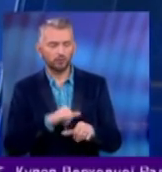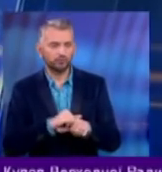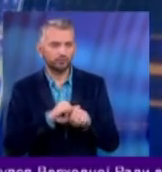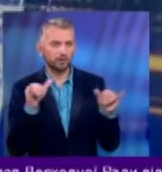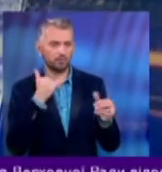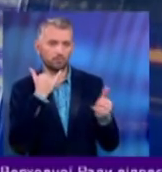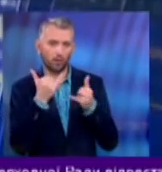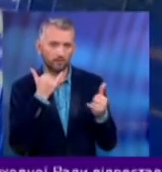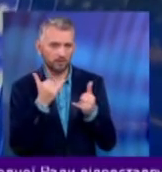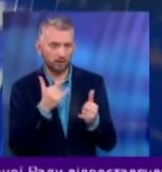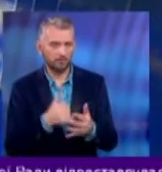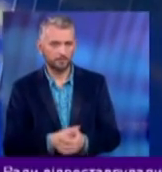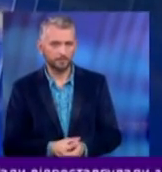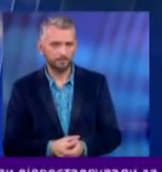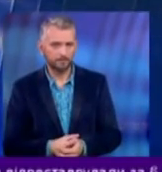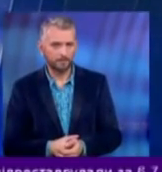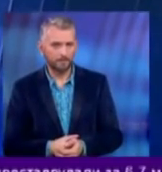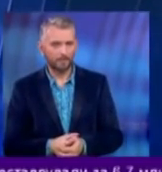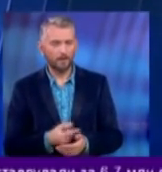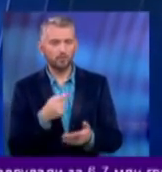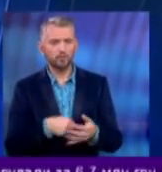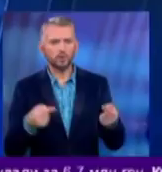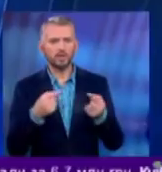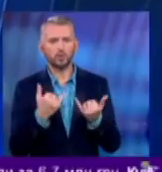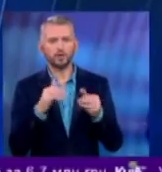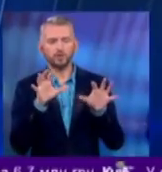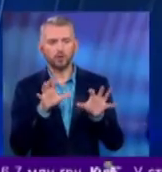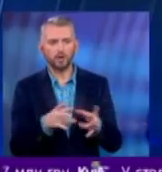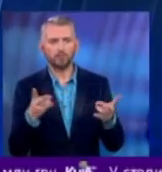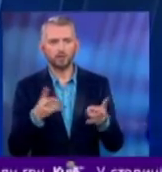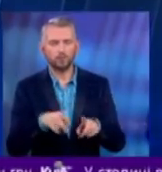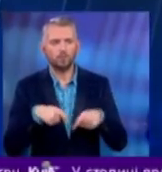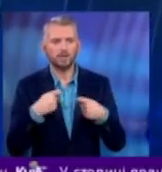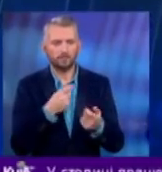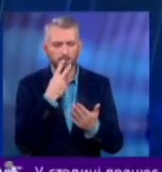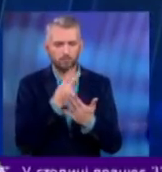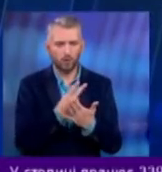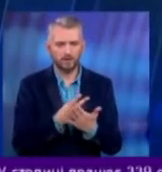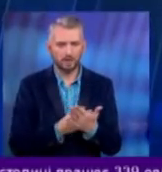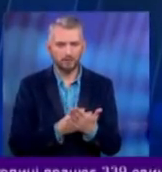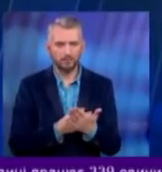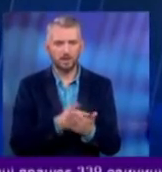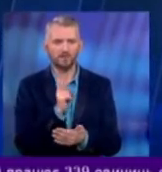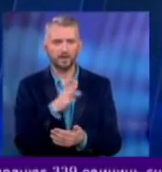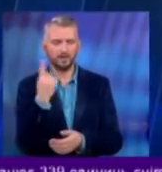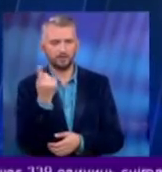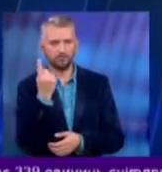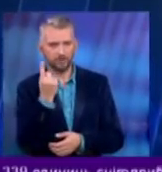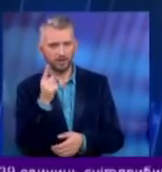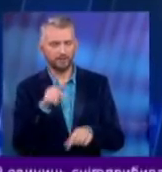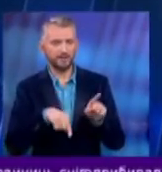дзвінкам, тому що згідно діючого законодавства потрібно передавати показання квартирних лічильників.